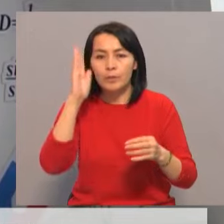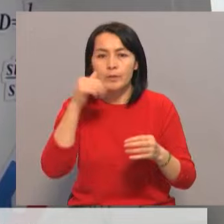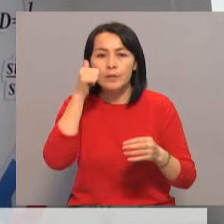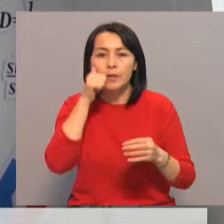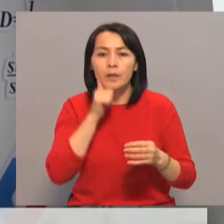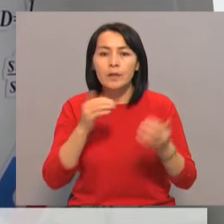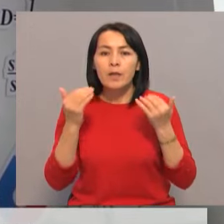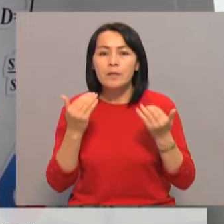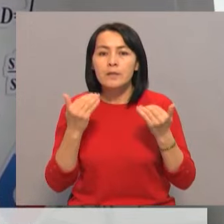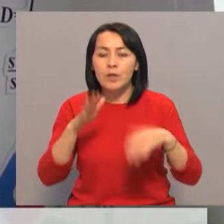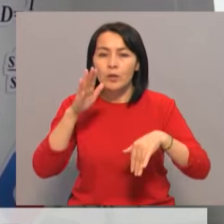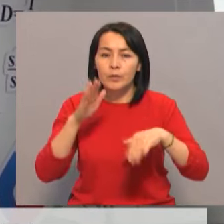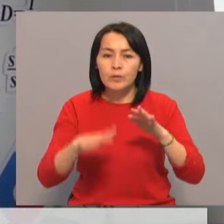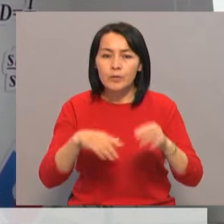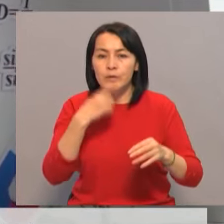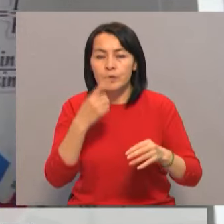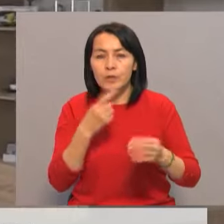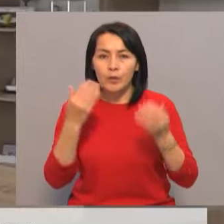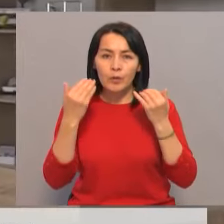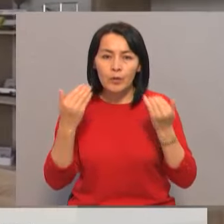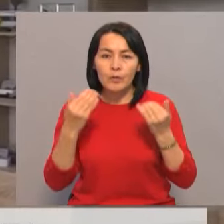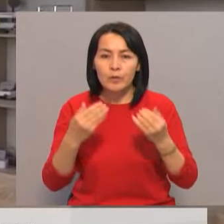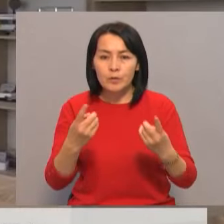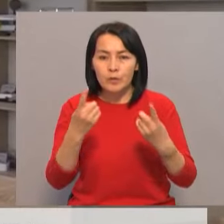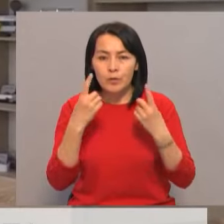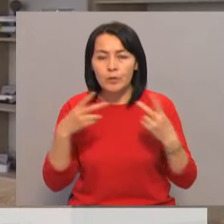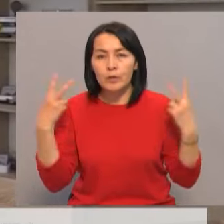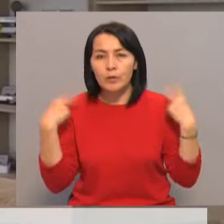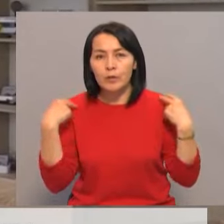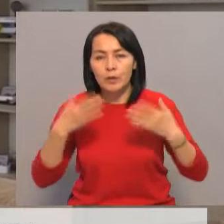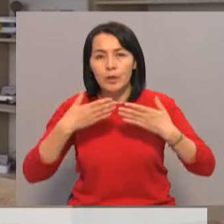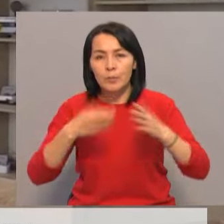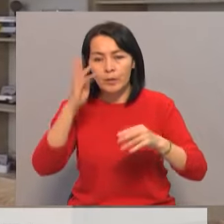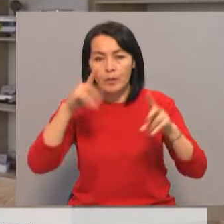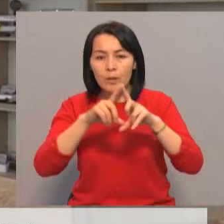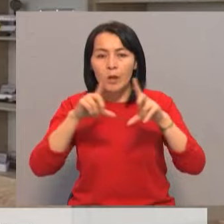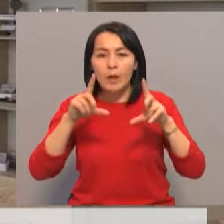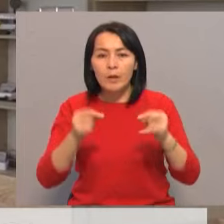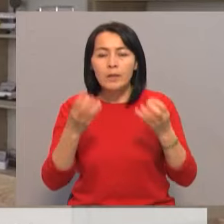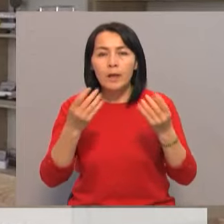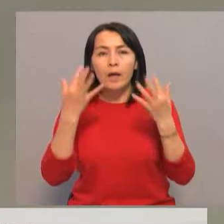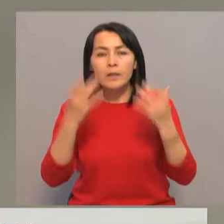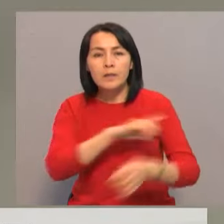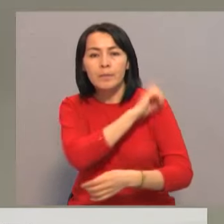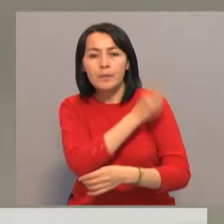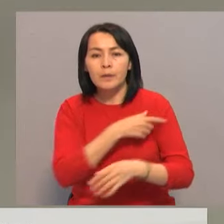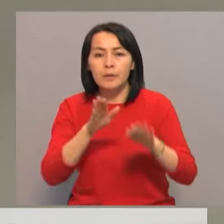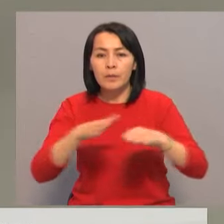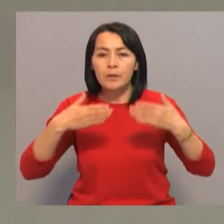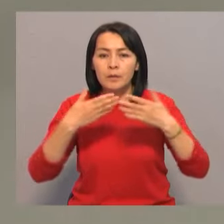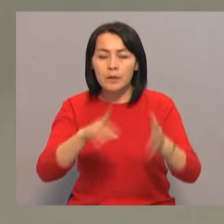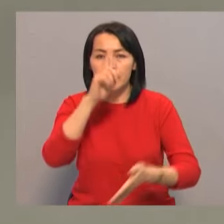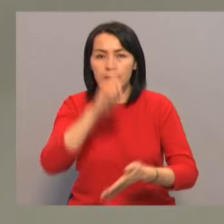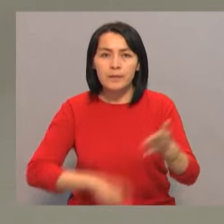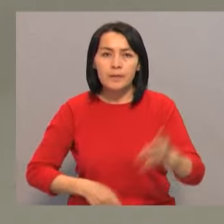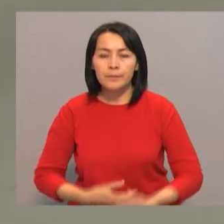ертеңі үшін барымызда аянып қалмаймыз деген олар, академик генералдар шыққан білім ордасынан әлі талай мықтының шығарына